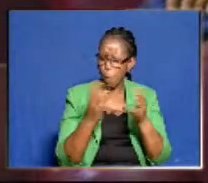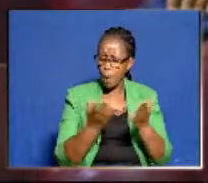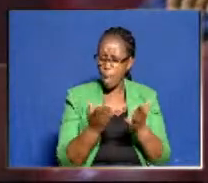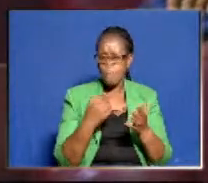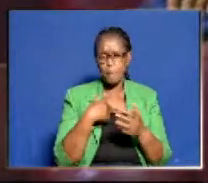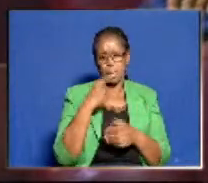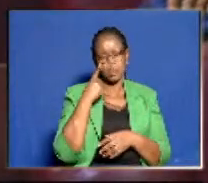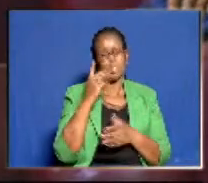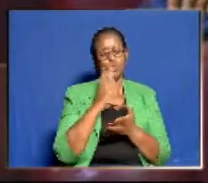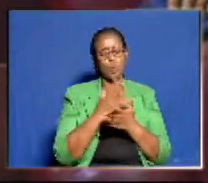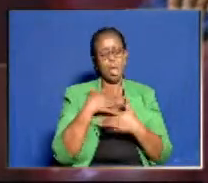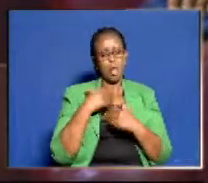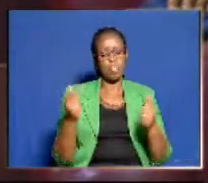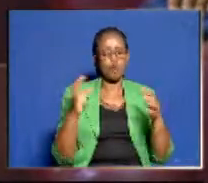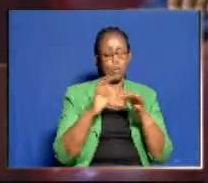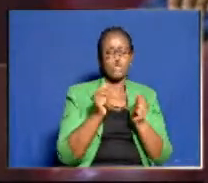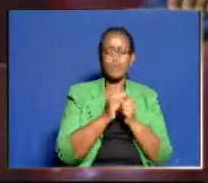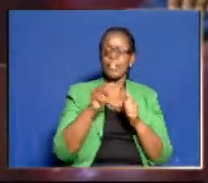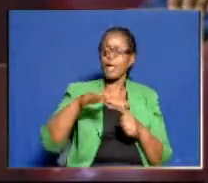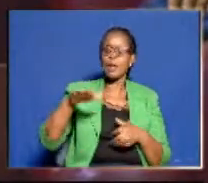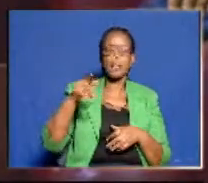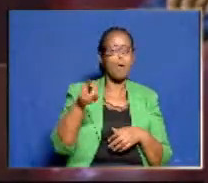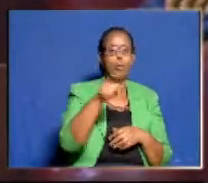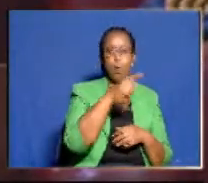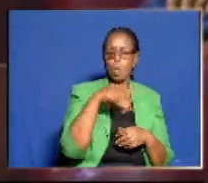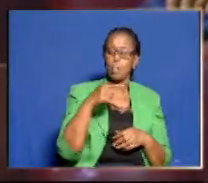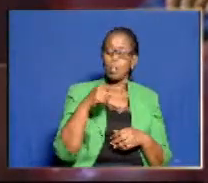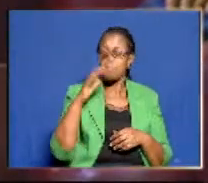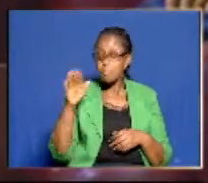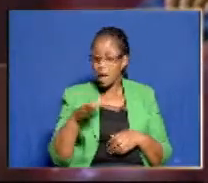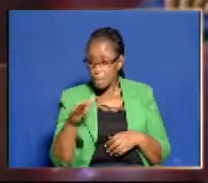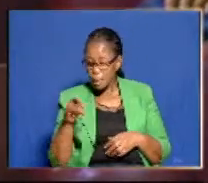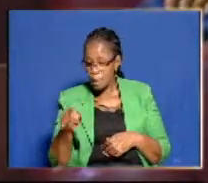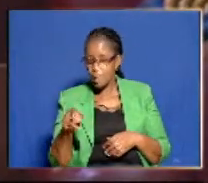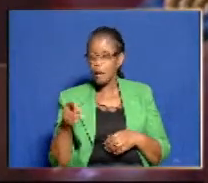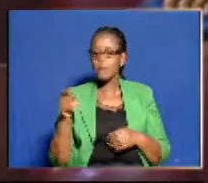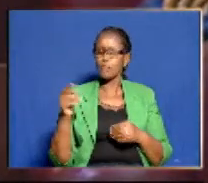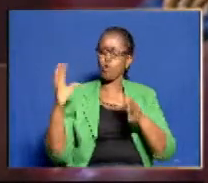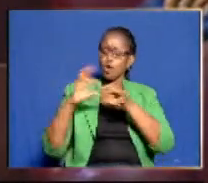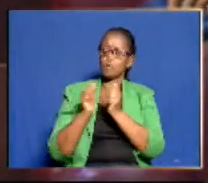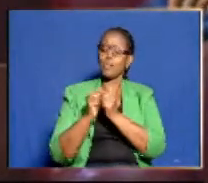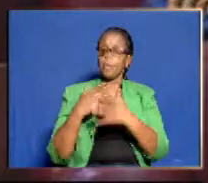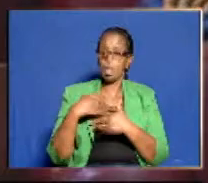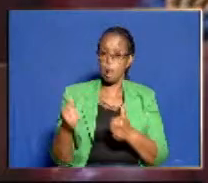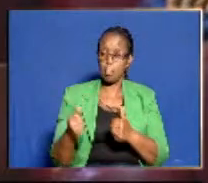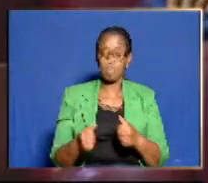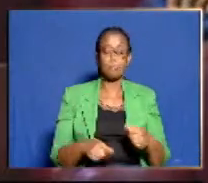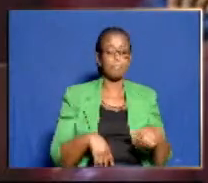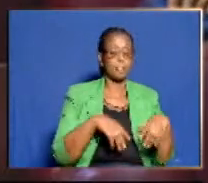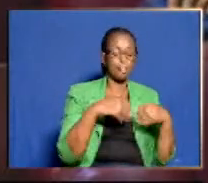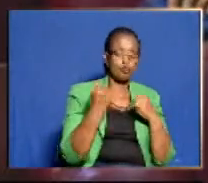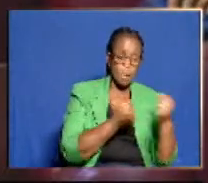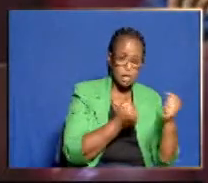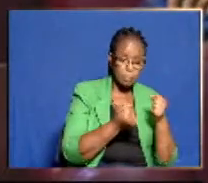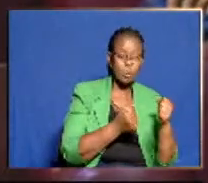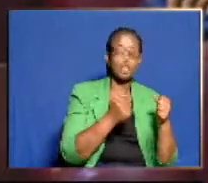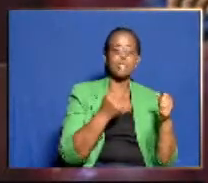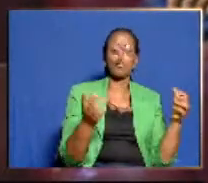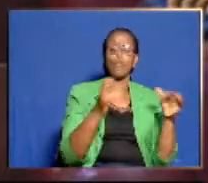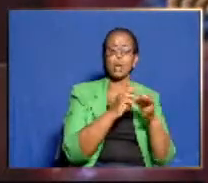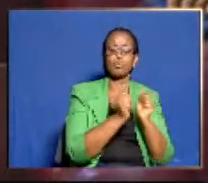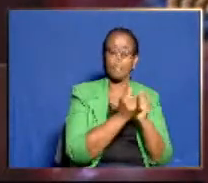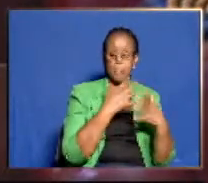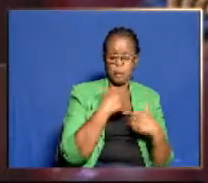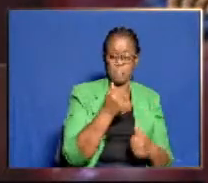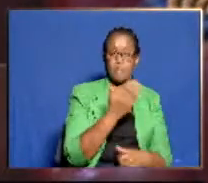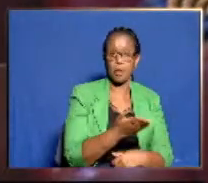upande. Hapa bunge afya iko. Ukienda kwa magari, kwa usafirishaji afya iko.